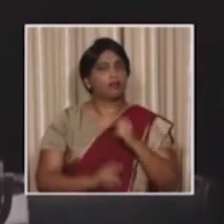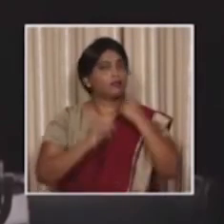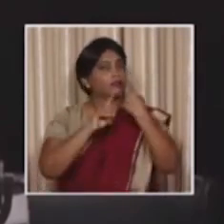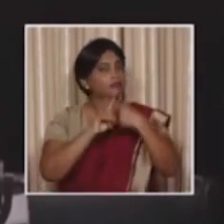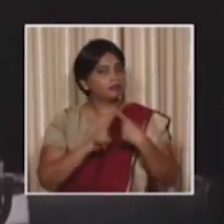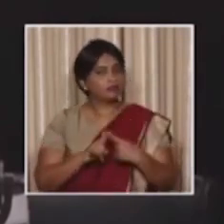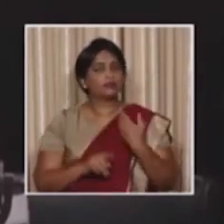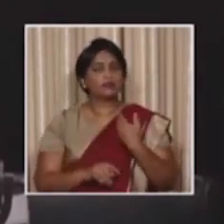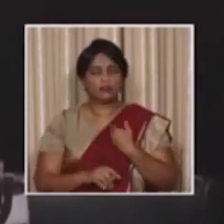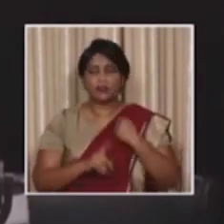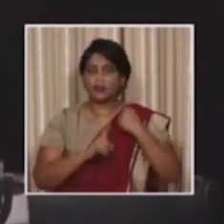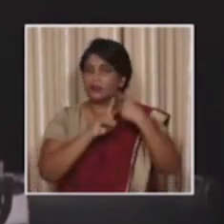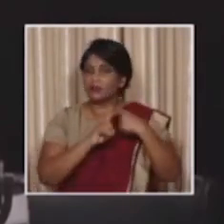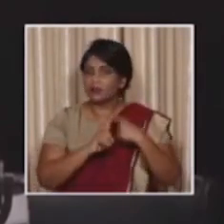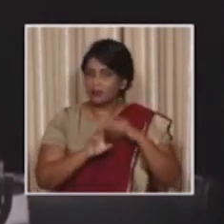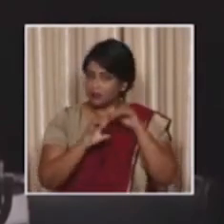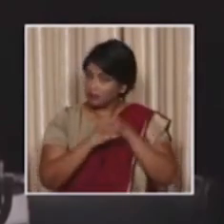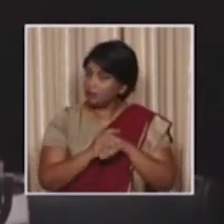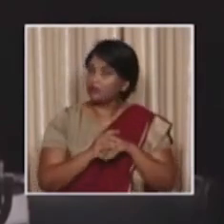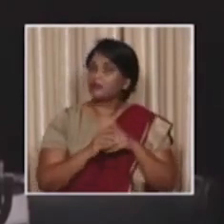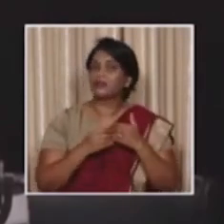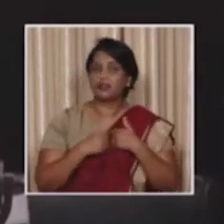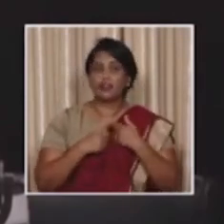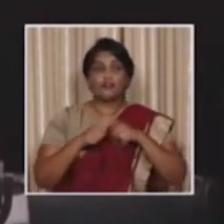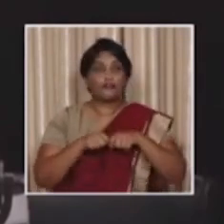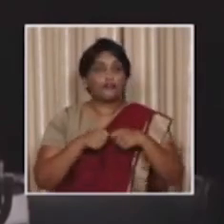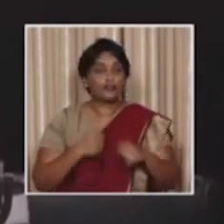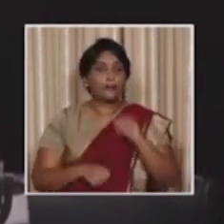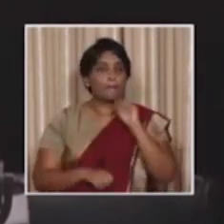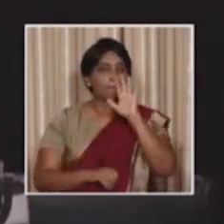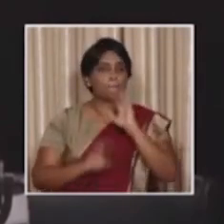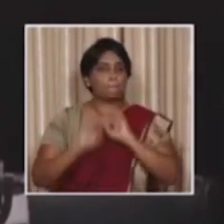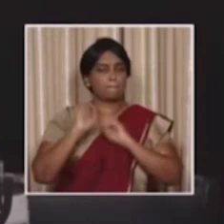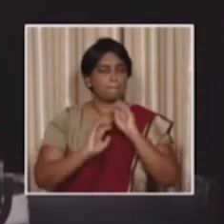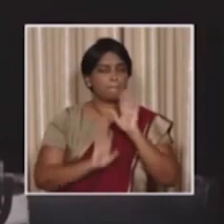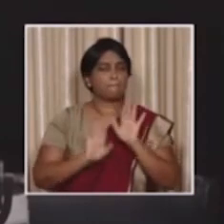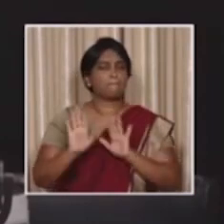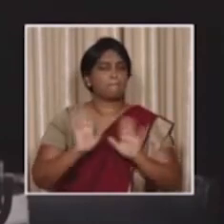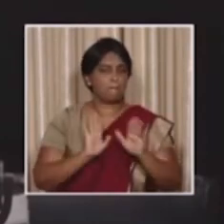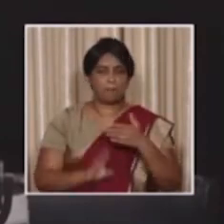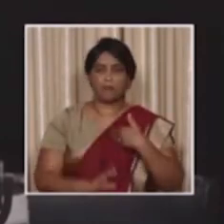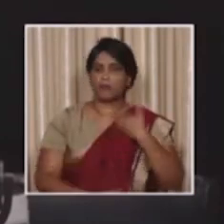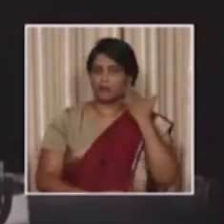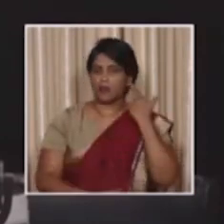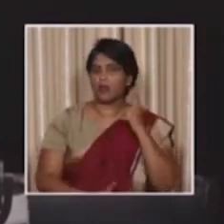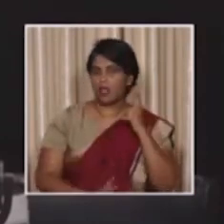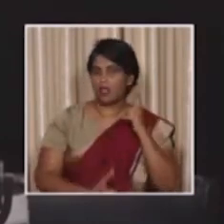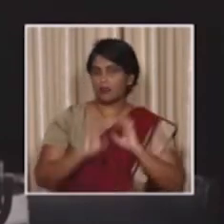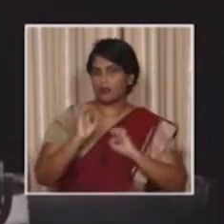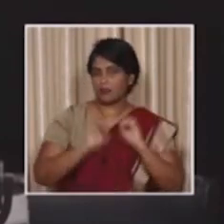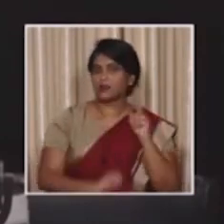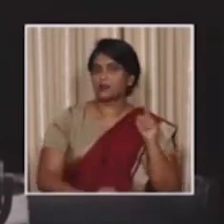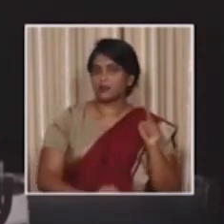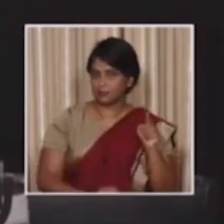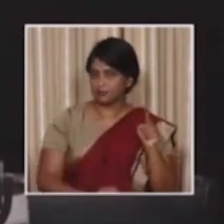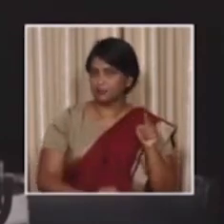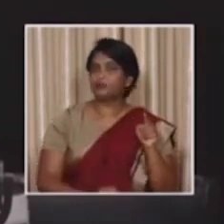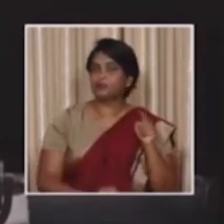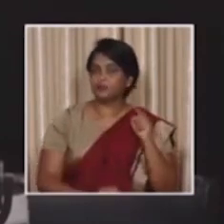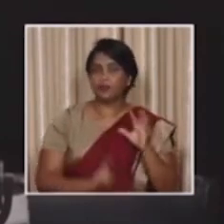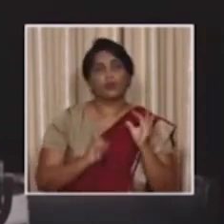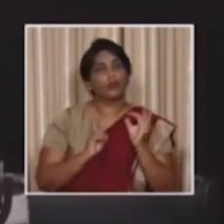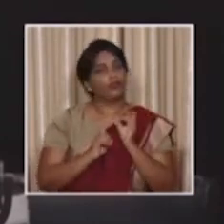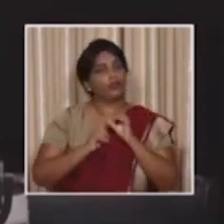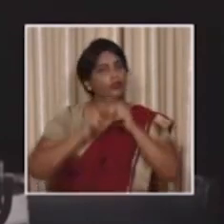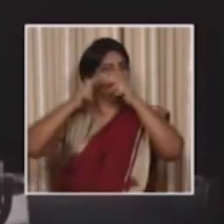எண்ணெய் December 31 முன்னர் 600 ரூபாவாக இருந்த நிலையில் தற்போதும் 600 ரூபாவாகவே விற்பனை செய்யப்படுகின்றது. அதே போன்று தேங்காய்